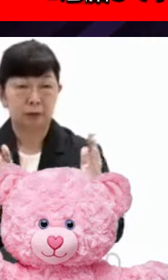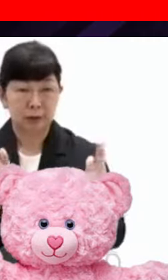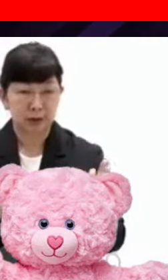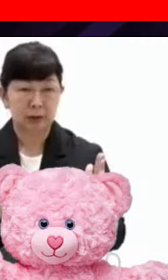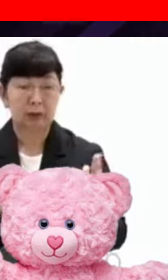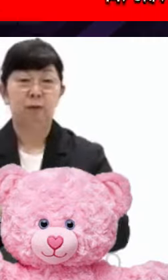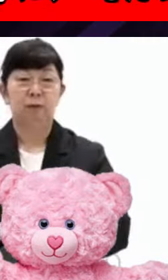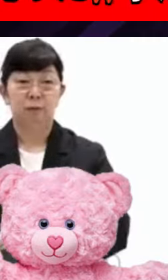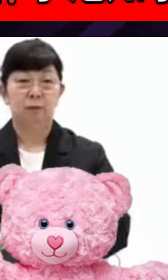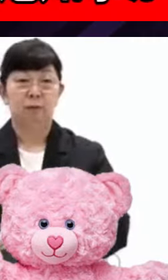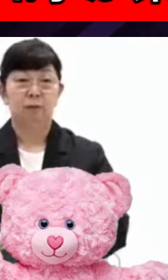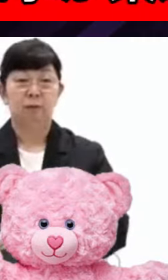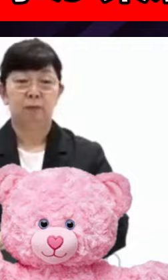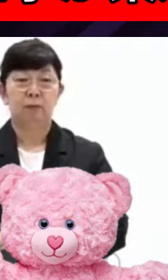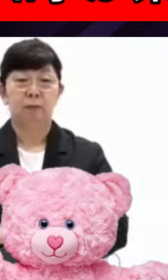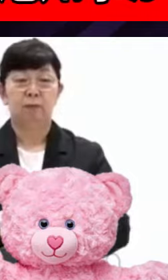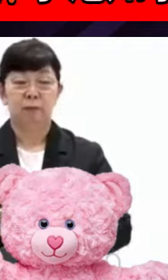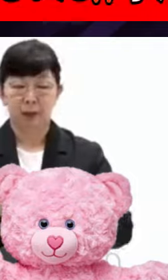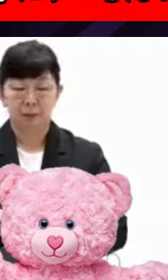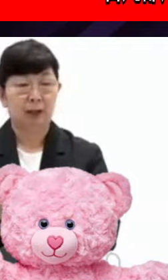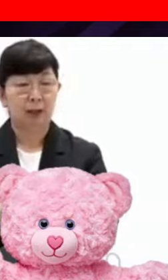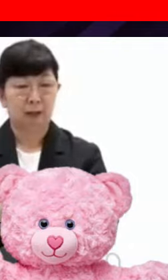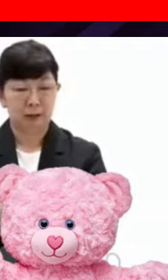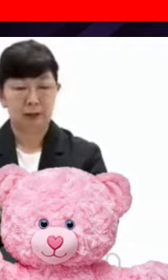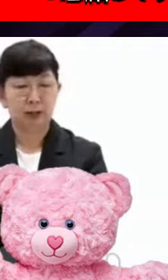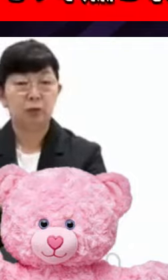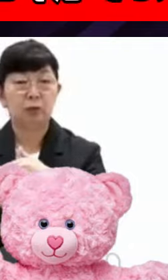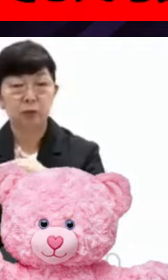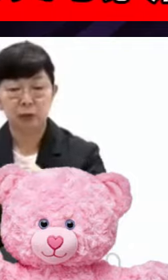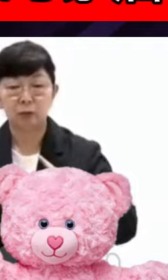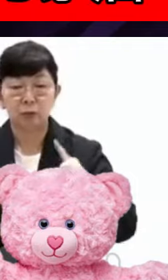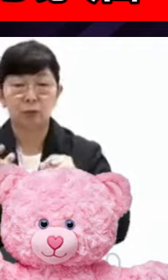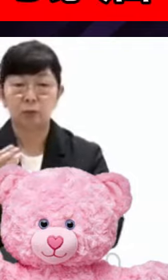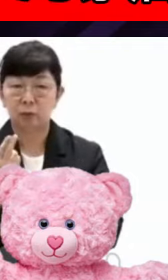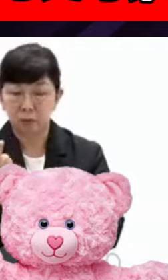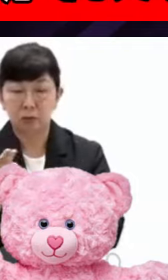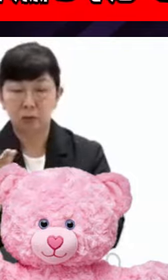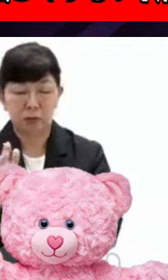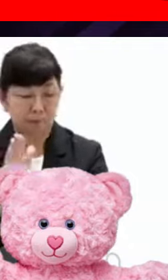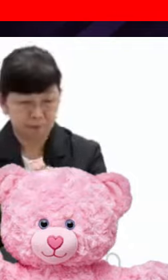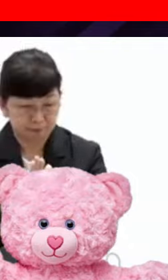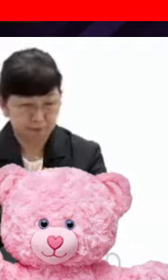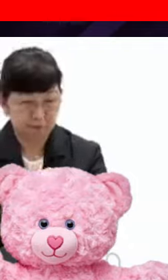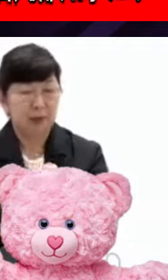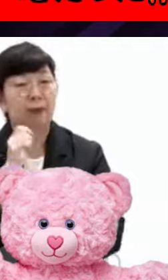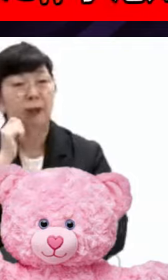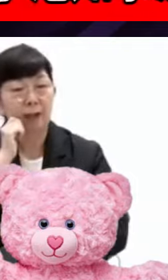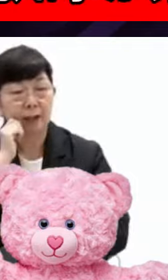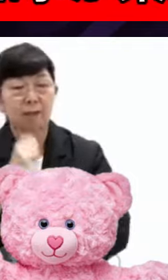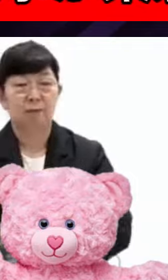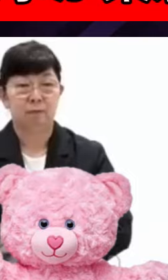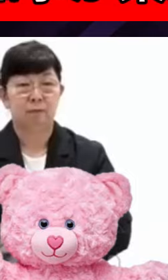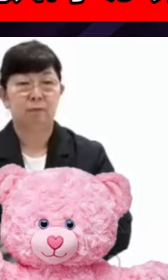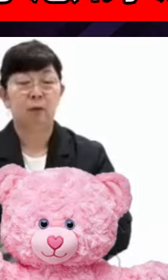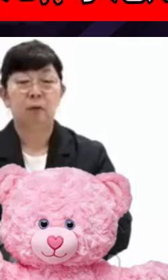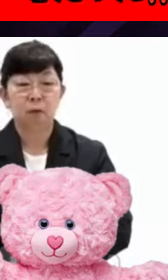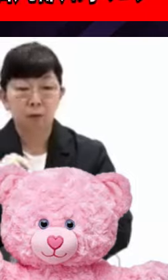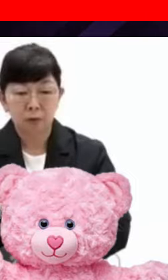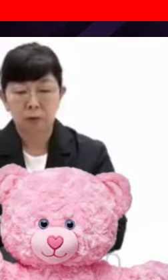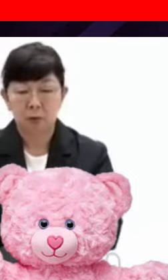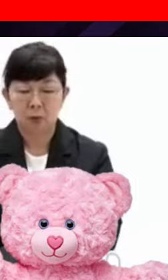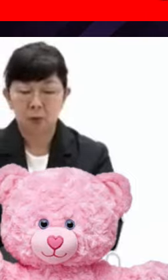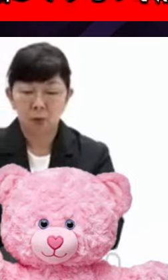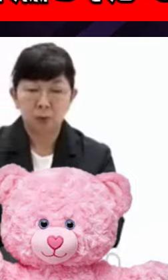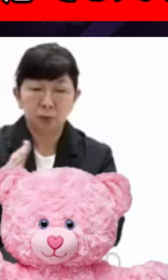京都は各市会地下今申し上げたような理由で賛同できないというそのことを盛り込んだ